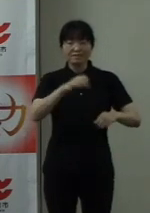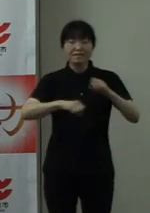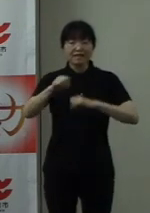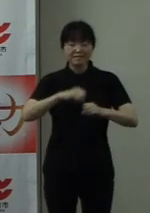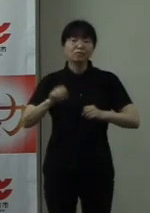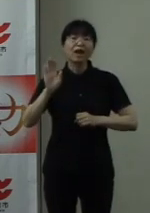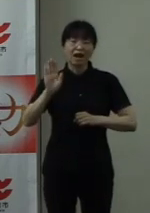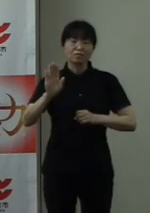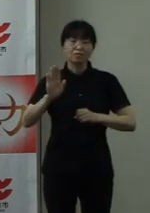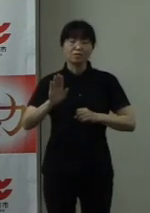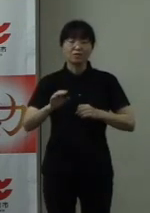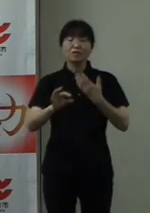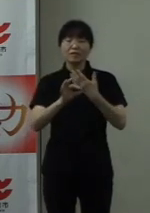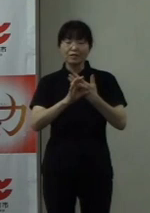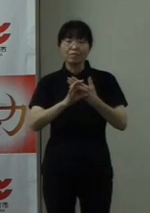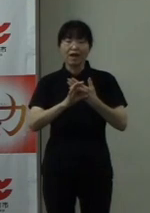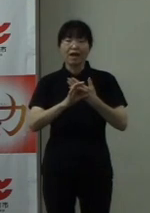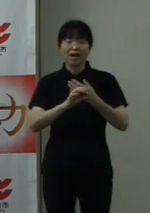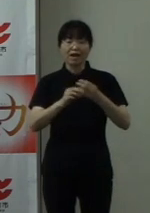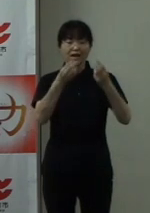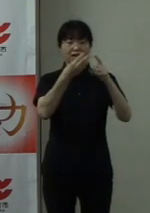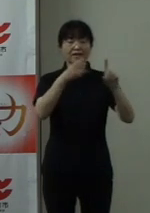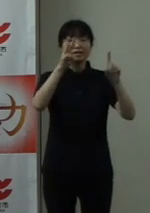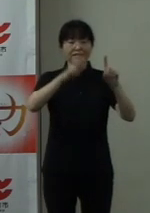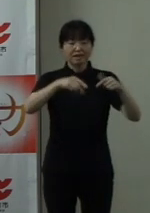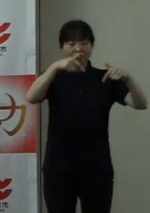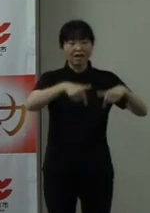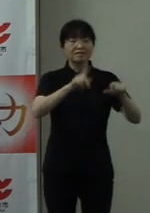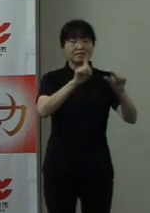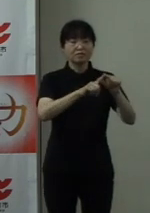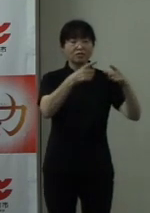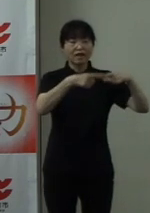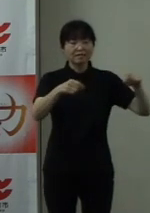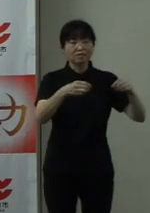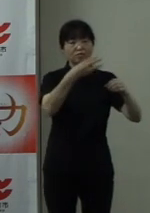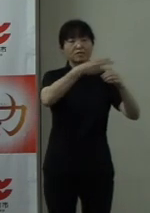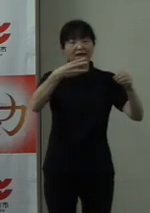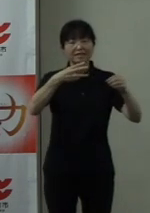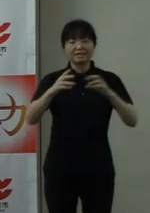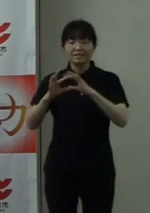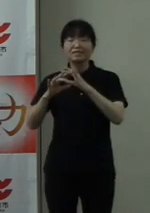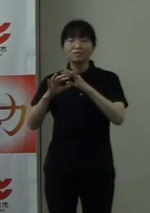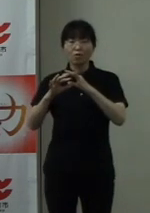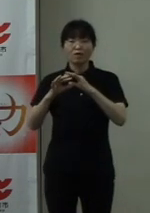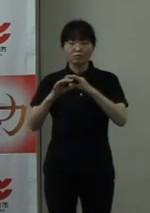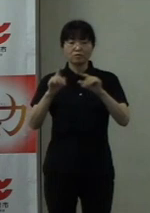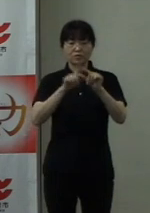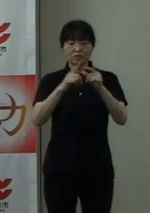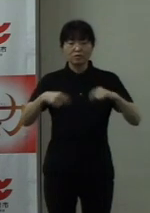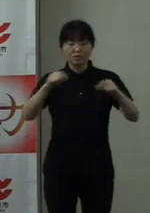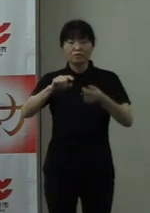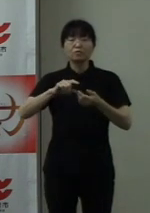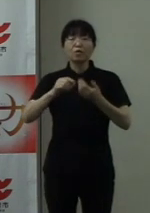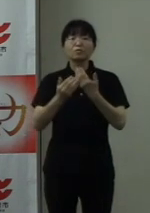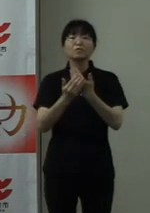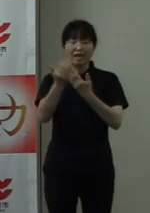えば、運動系ですと、氷川日中は全国3位、文化系ですと、吹奏楽ですと、中国大会で、